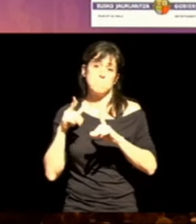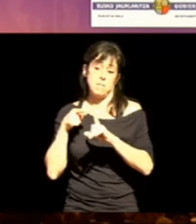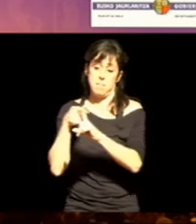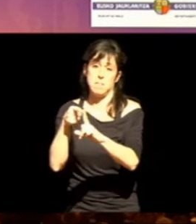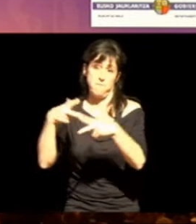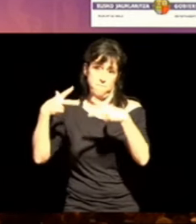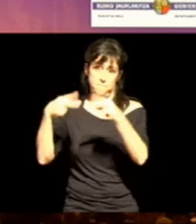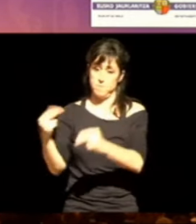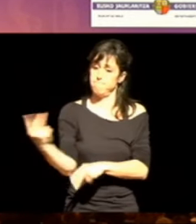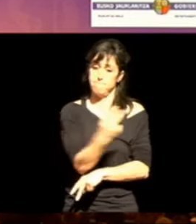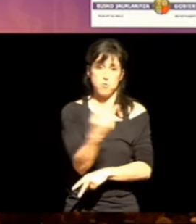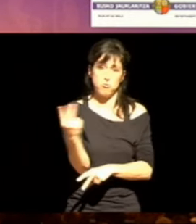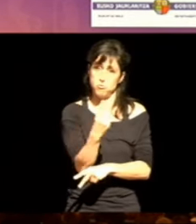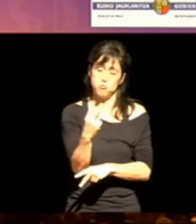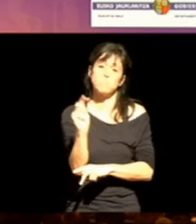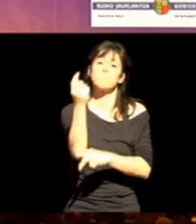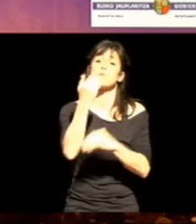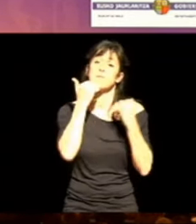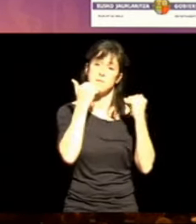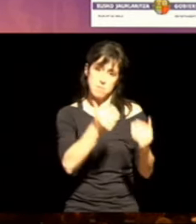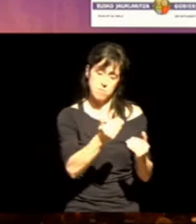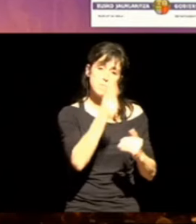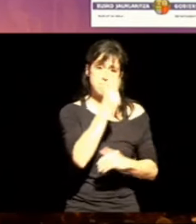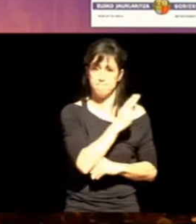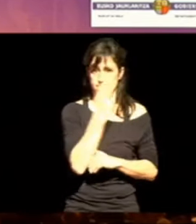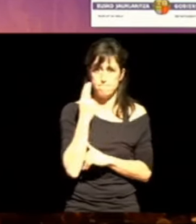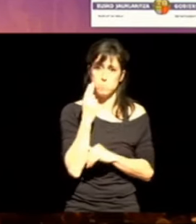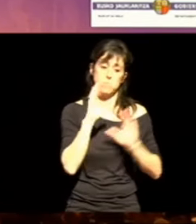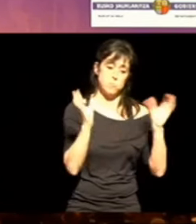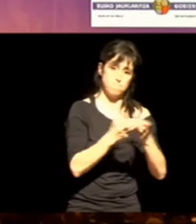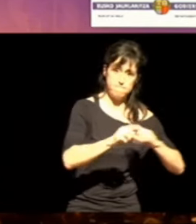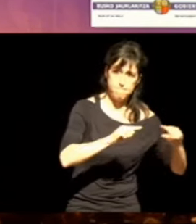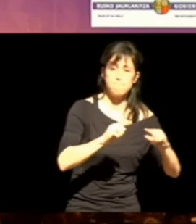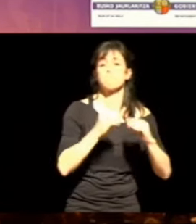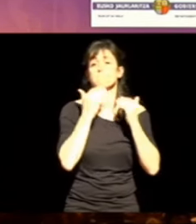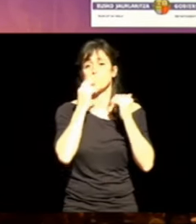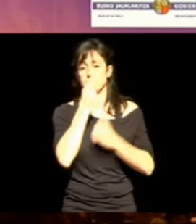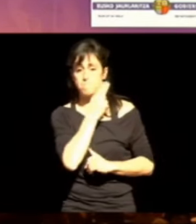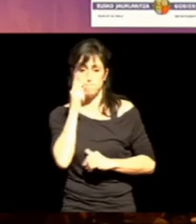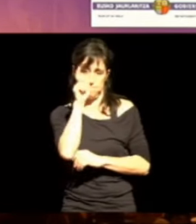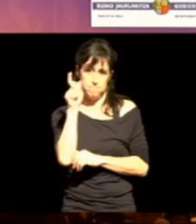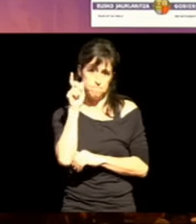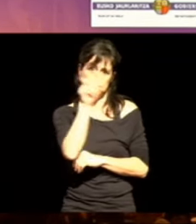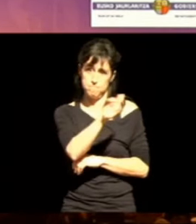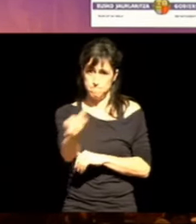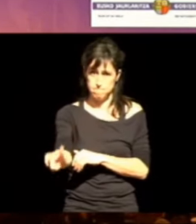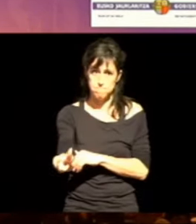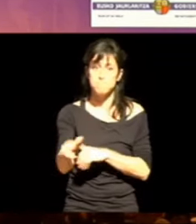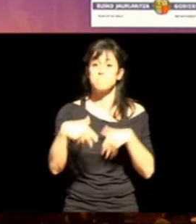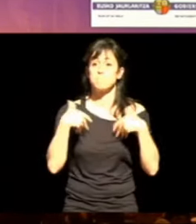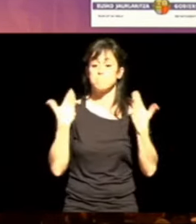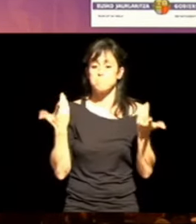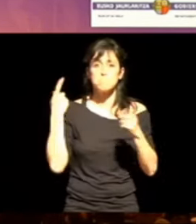derrigorrezkoa. Nahi eta eskola. Bueno, zertarako hizkera eta begirada komun eta